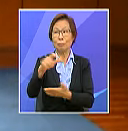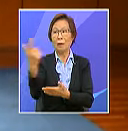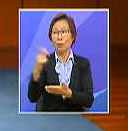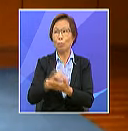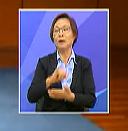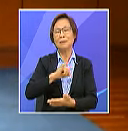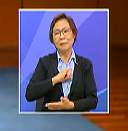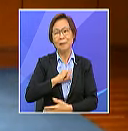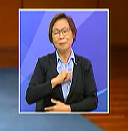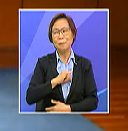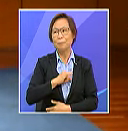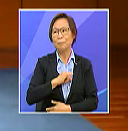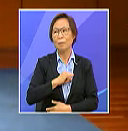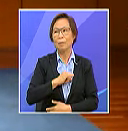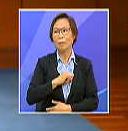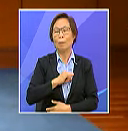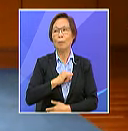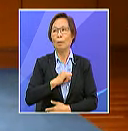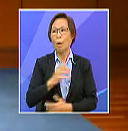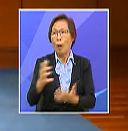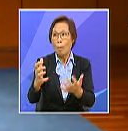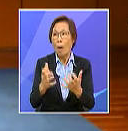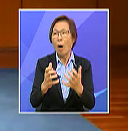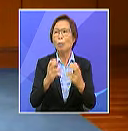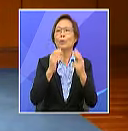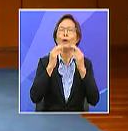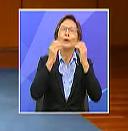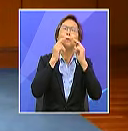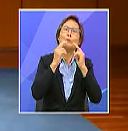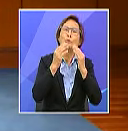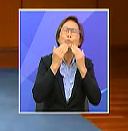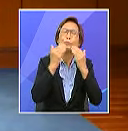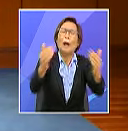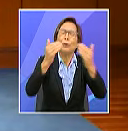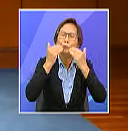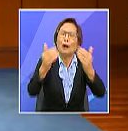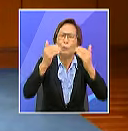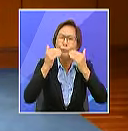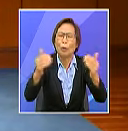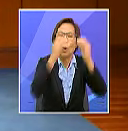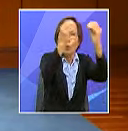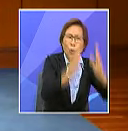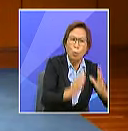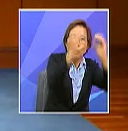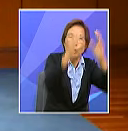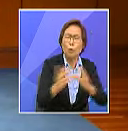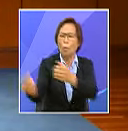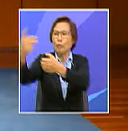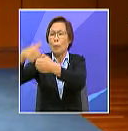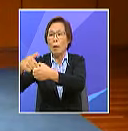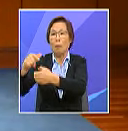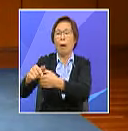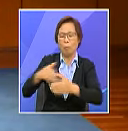saya juga ingin merekam kan jutaan terima kasih kepada guru-guru yang terlibat dalam